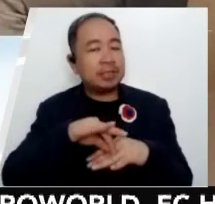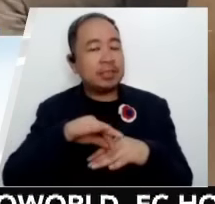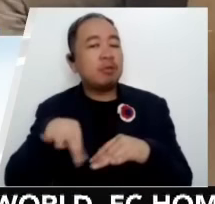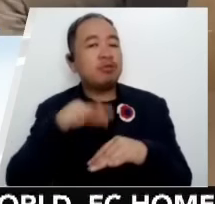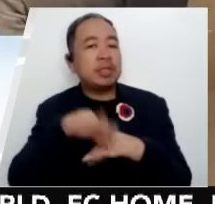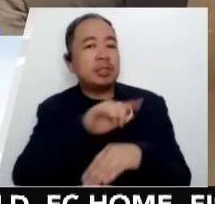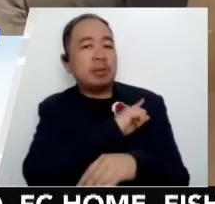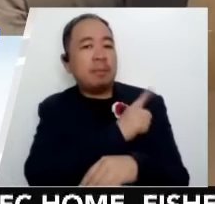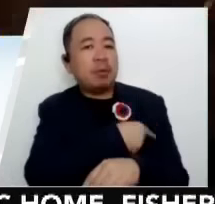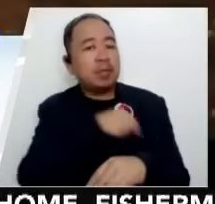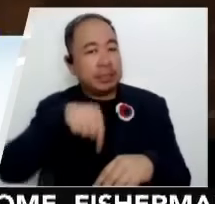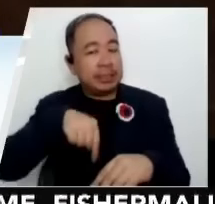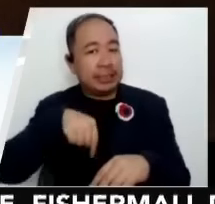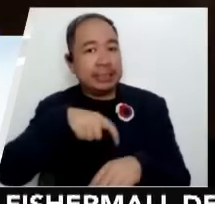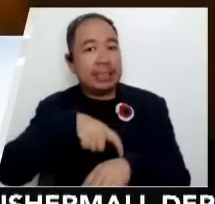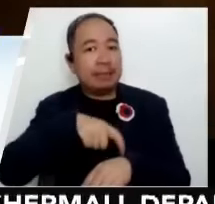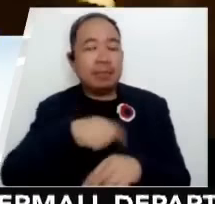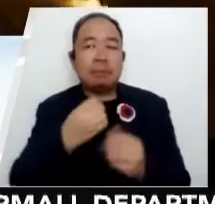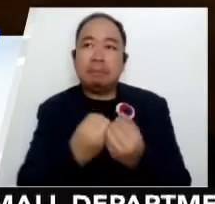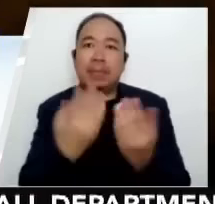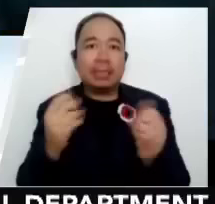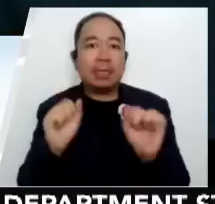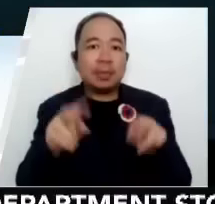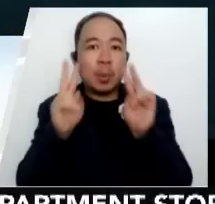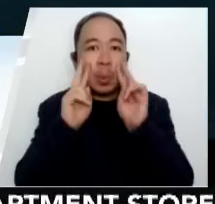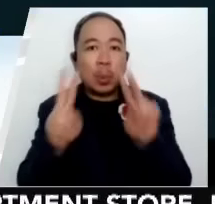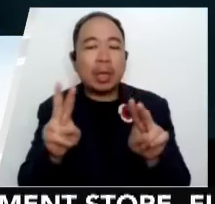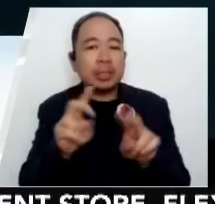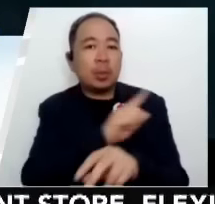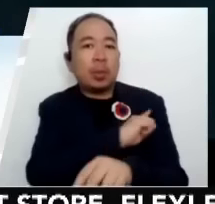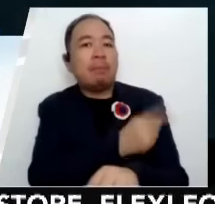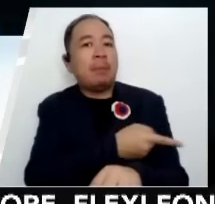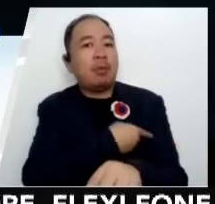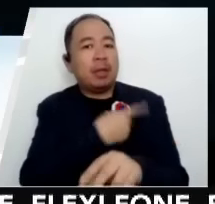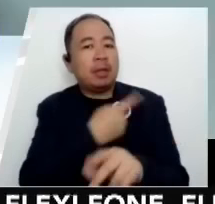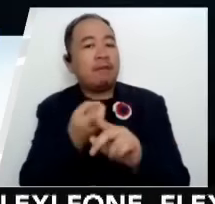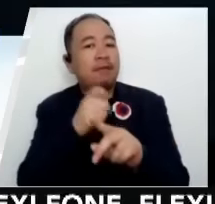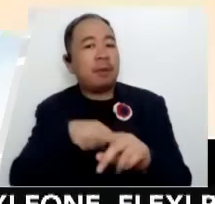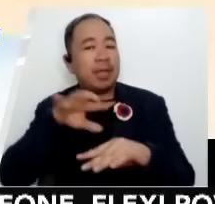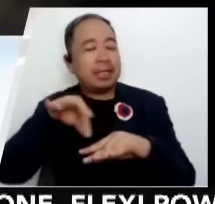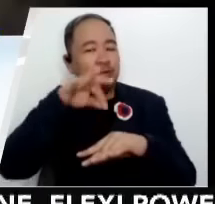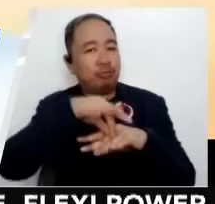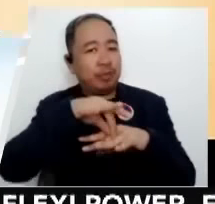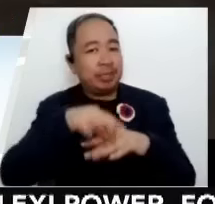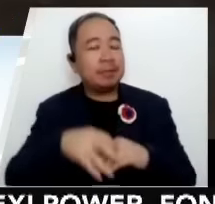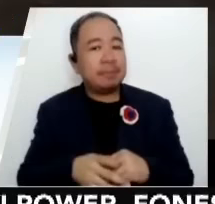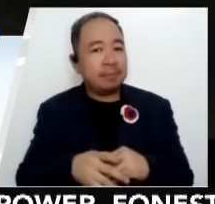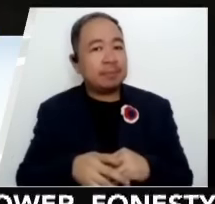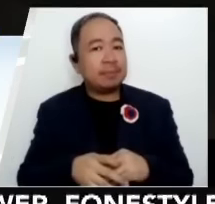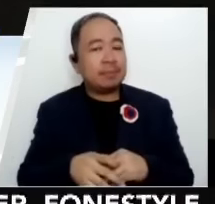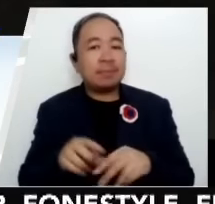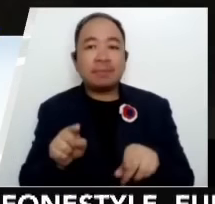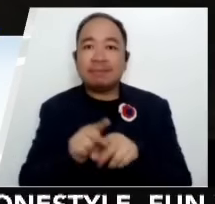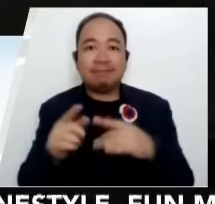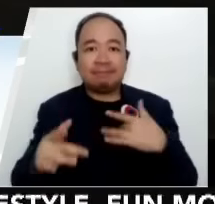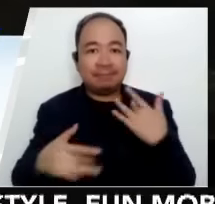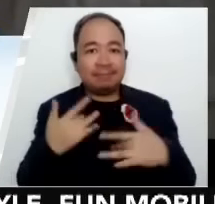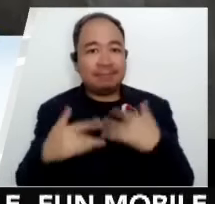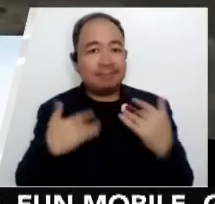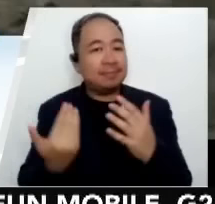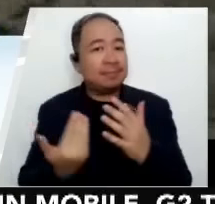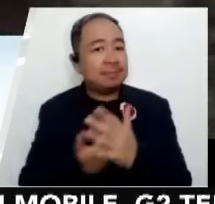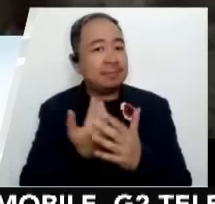ang dapat abangan lalo na ang power na lalabas mula sa rings. Dagdag excitement din ang new places or maps